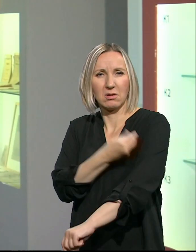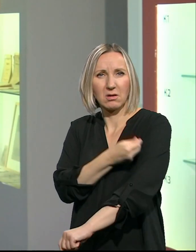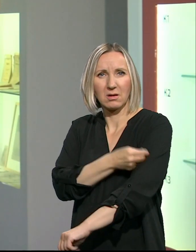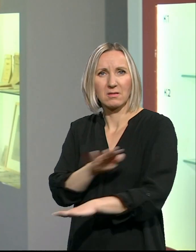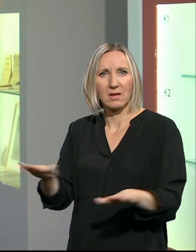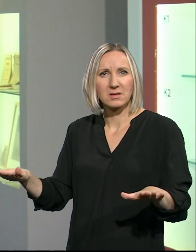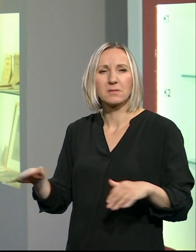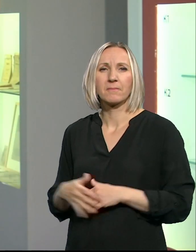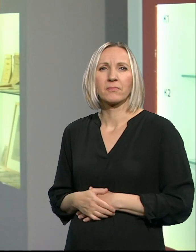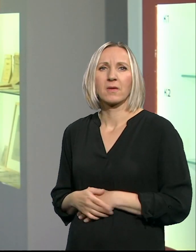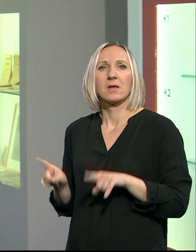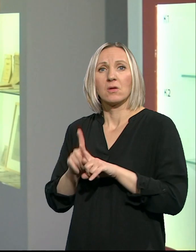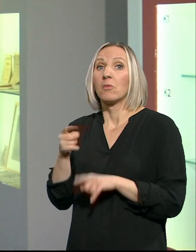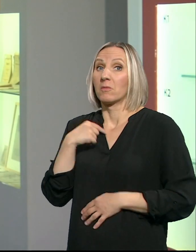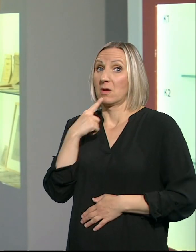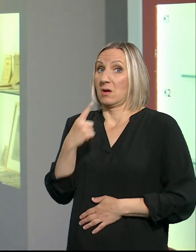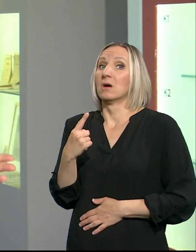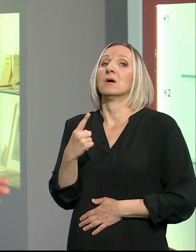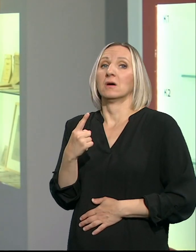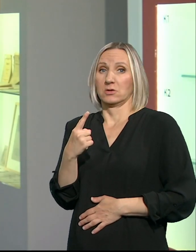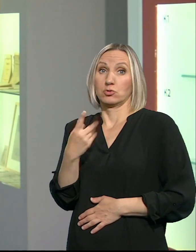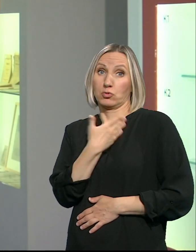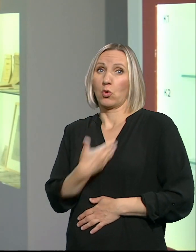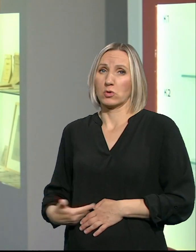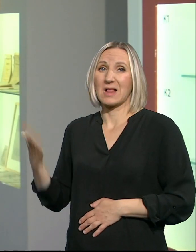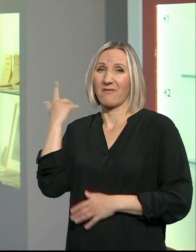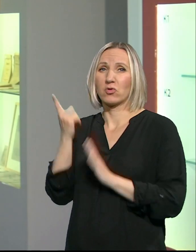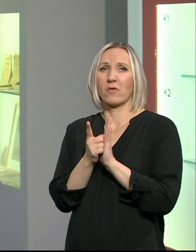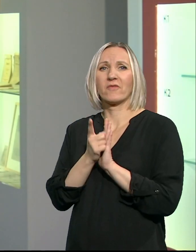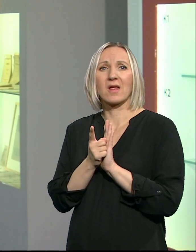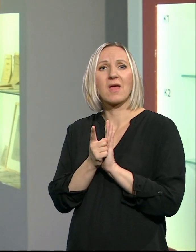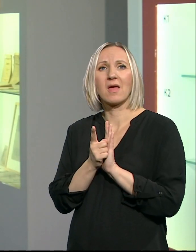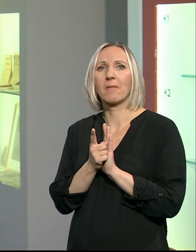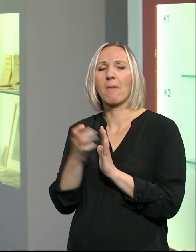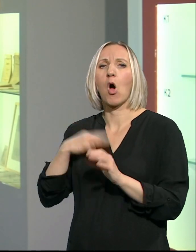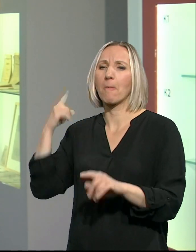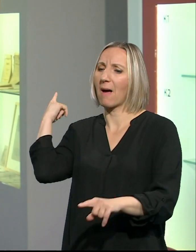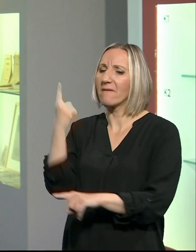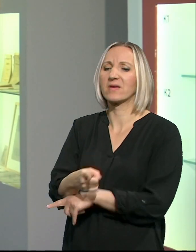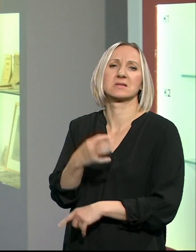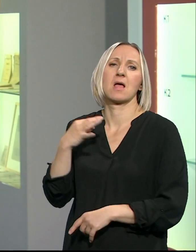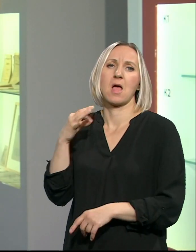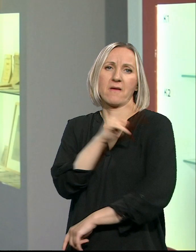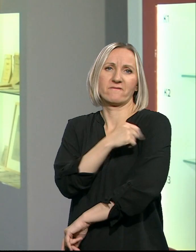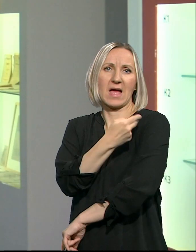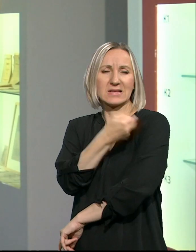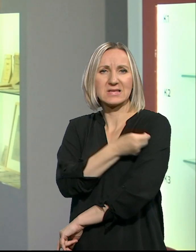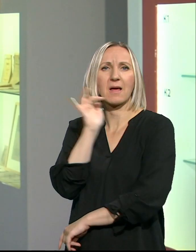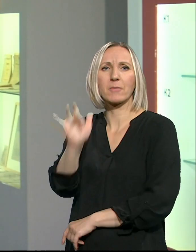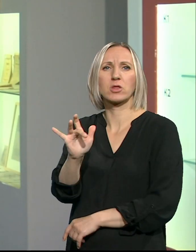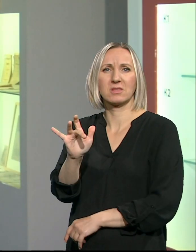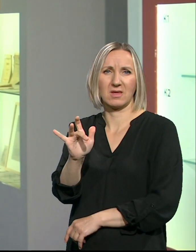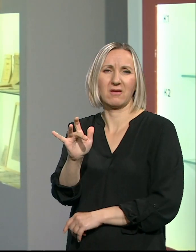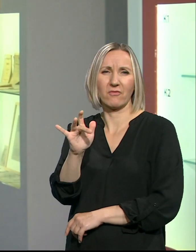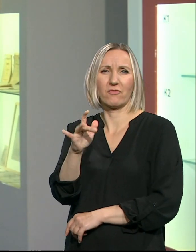treba napomenuti da smo mi takođe među prvim zemljama, odnosno Jugoslavija tadašnja, koja je uvela obaveznu vakcinaciju protiv tuberkuloze